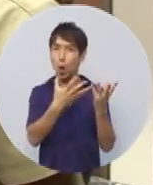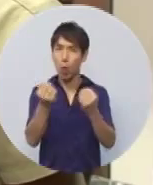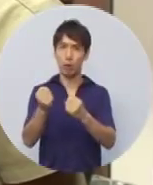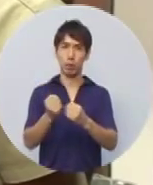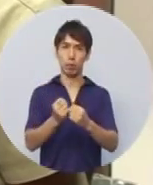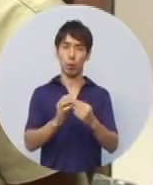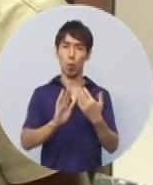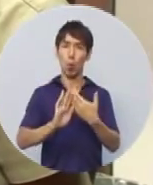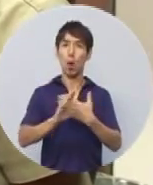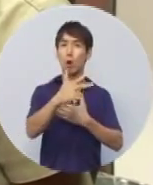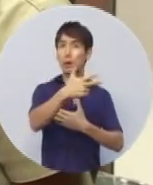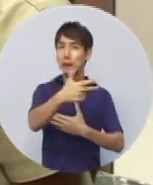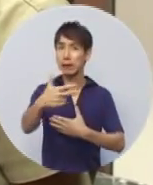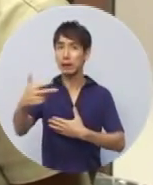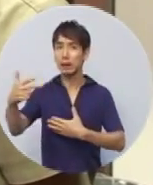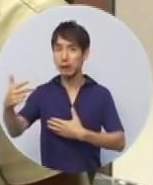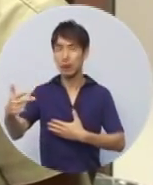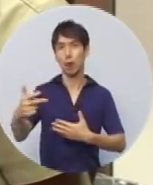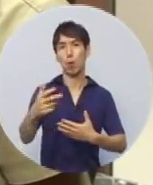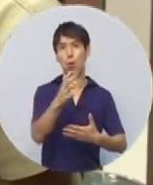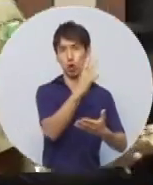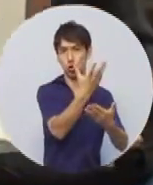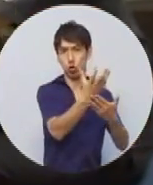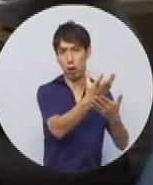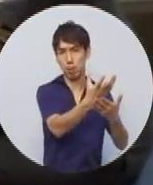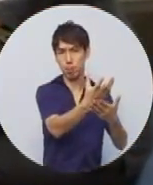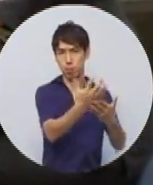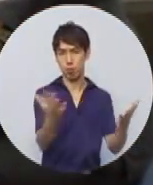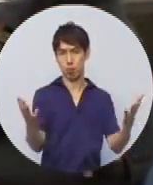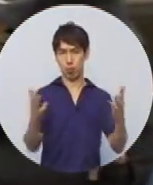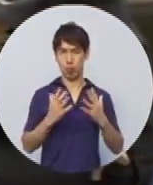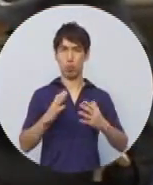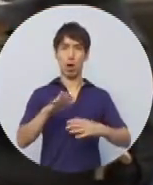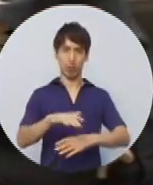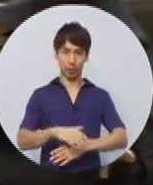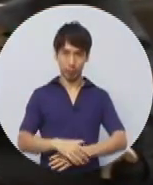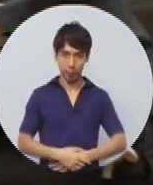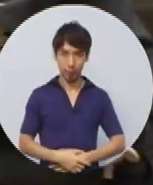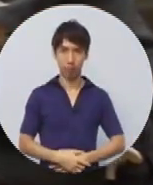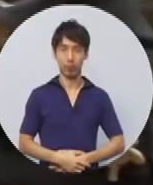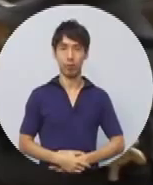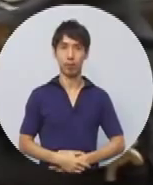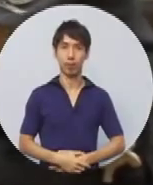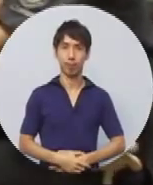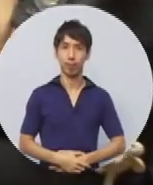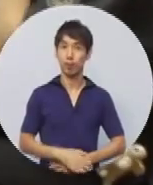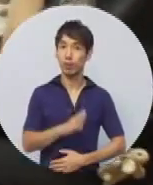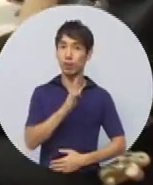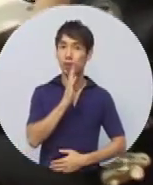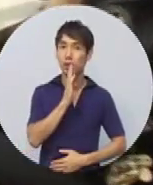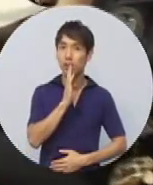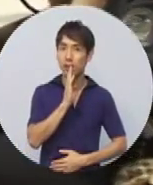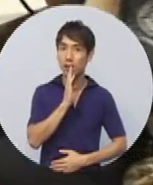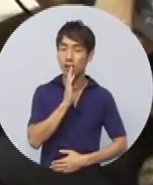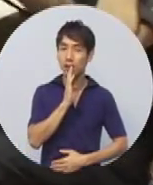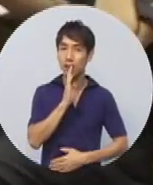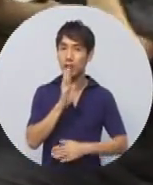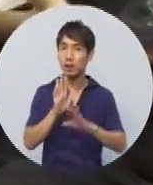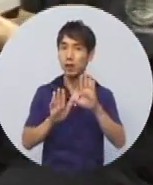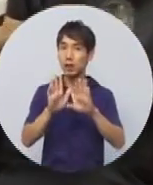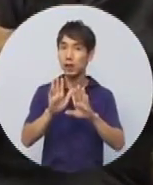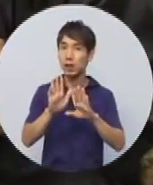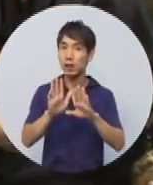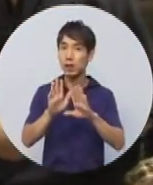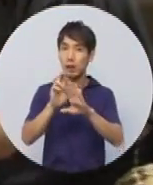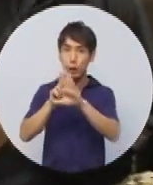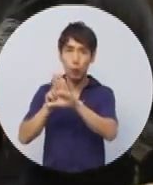の市からも、うん、あの搬送はいっぱいあります。 あ、出たね。はい、 実際に診療の様子を見せてい